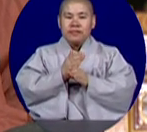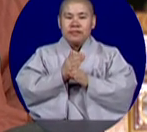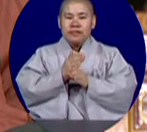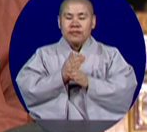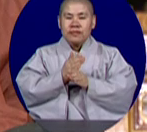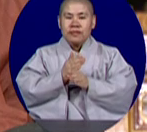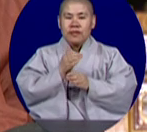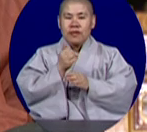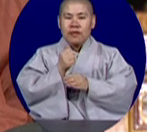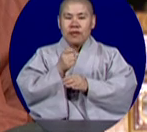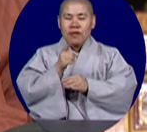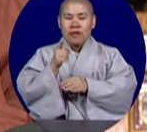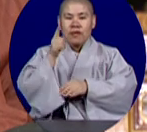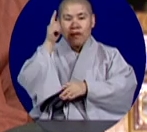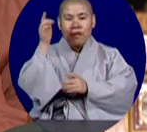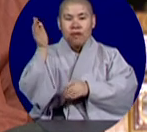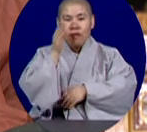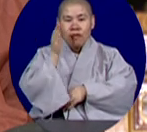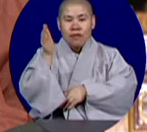허공,